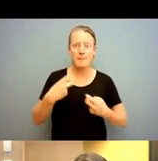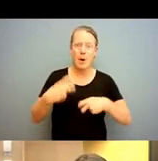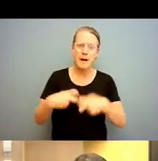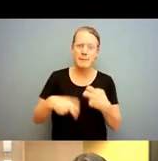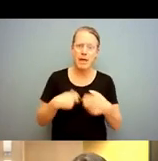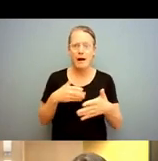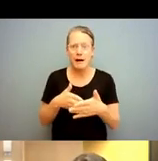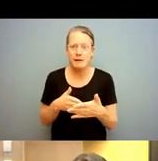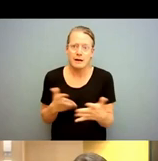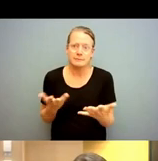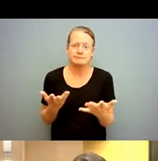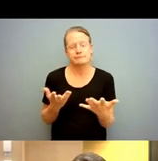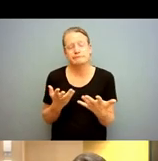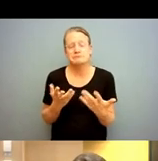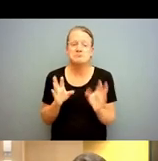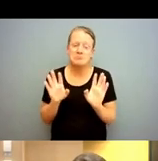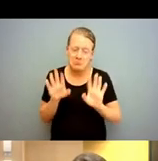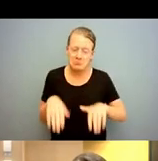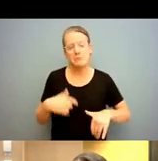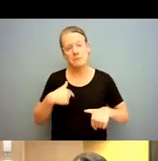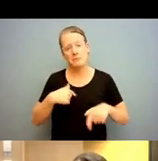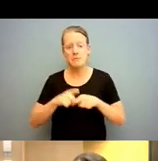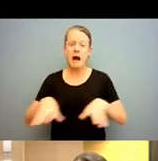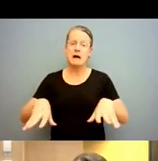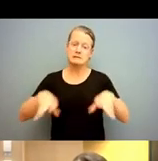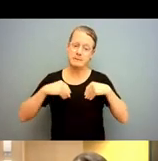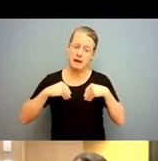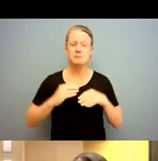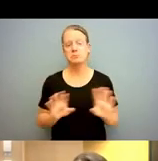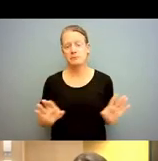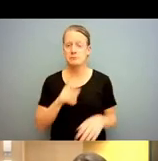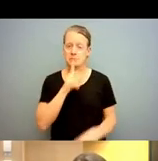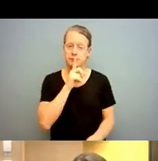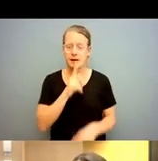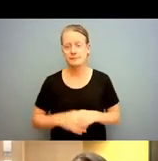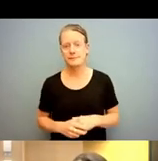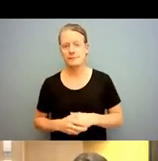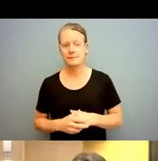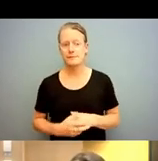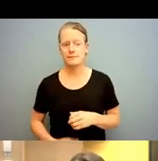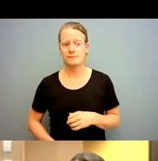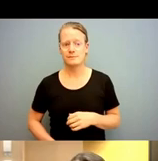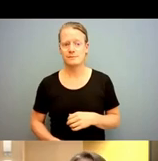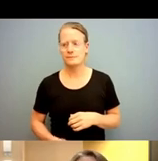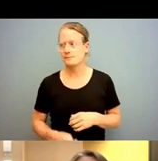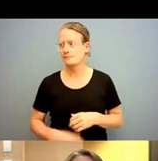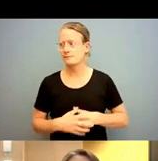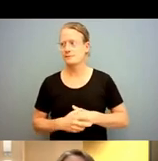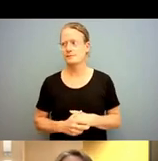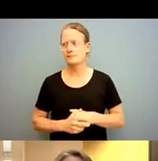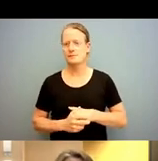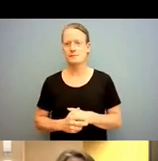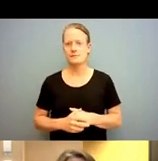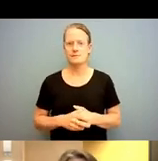Outalko muistohalla prosjekta älki, te äilän vel muisto tivsärä, mutta täällä kaunoji muhtun kieltään jo